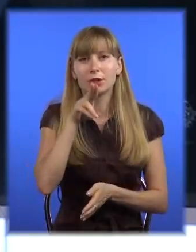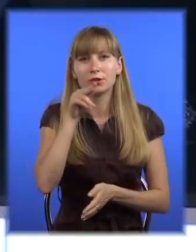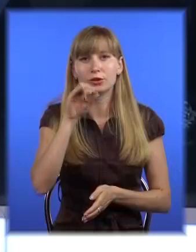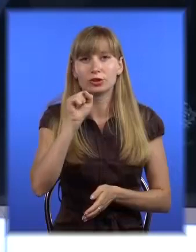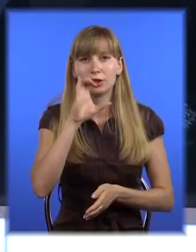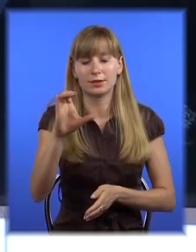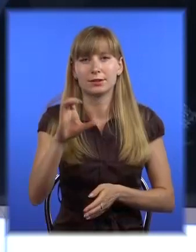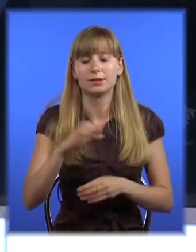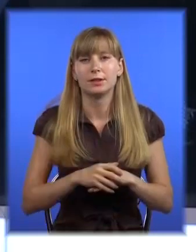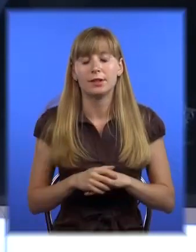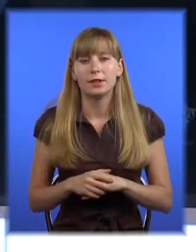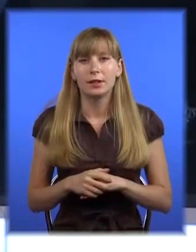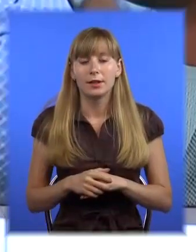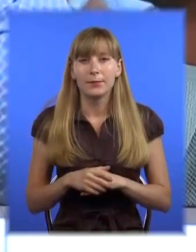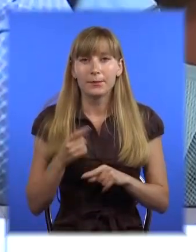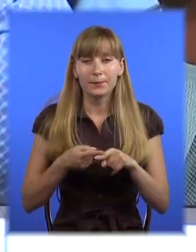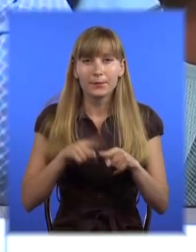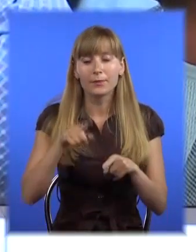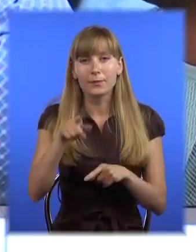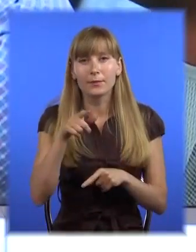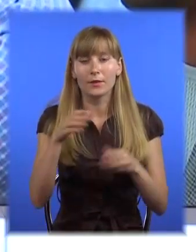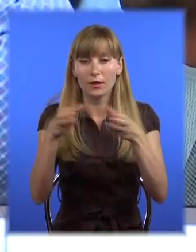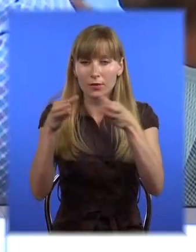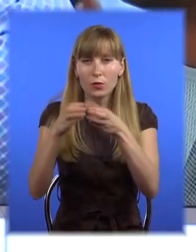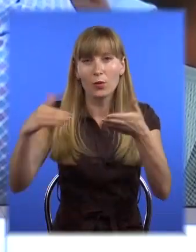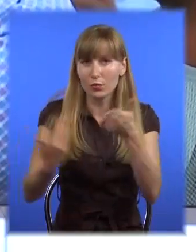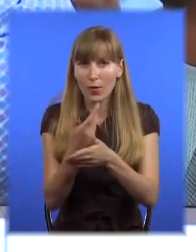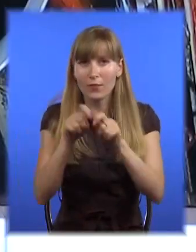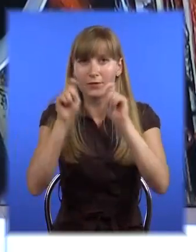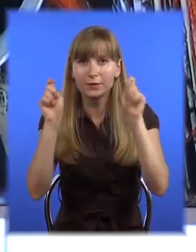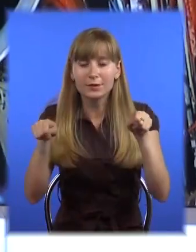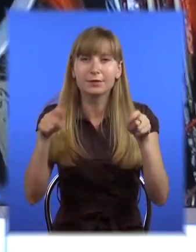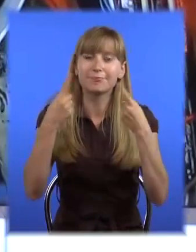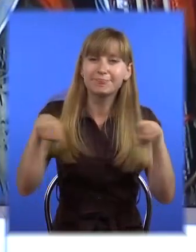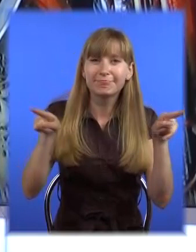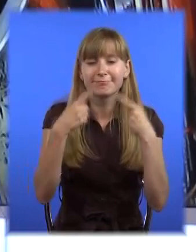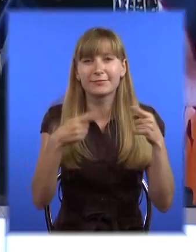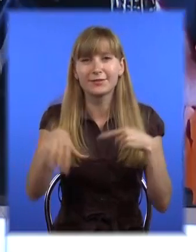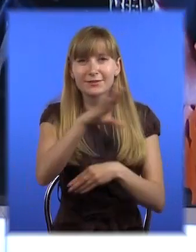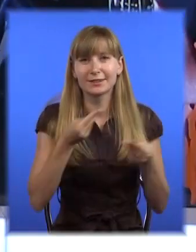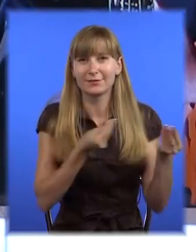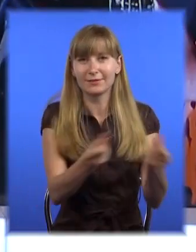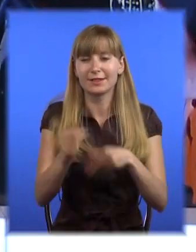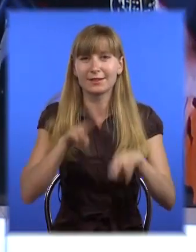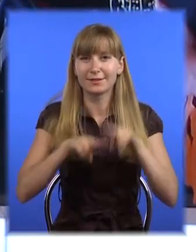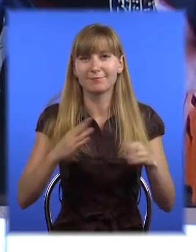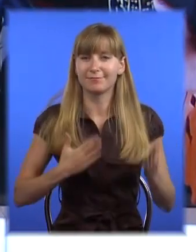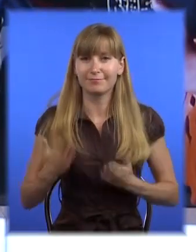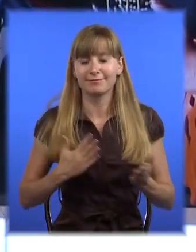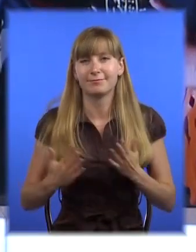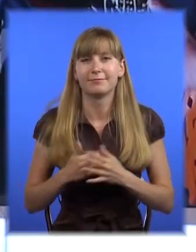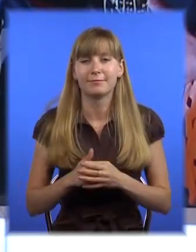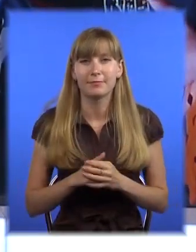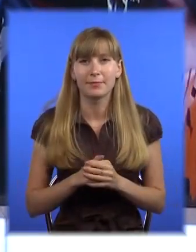Side Trio представив свій дебютний альбом. Хвилюючі ноти подарували присутнім гарний настрій і нікого не залишили